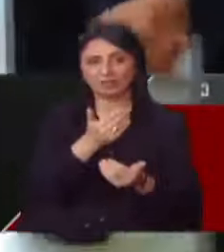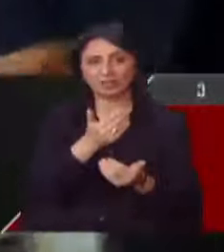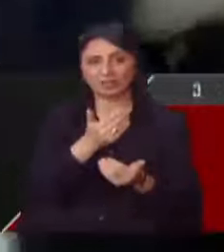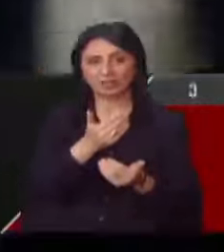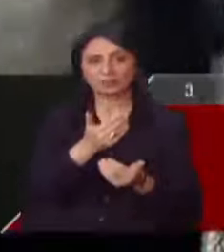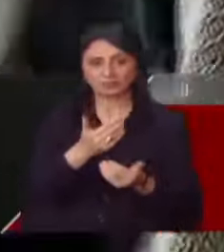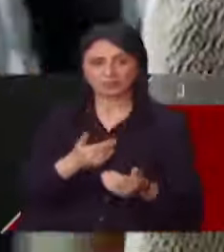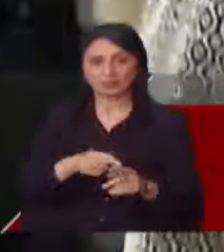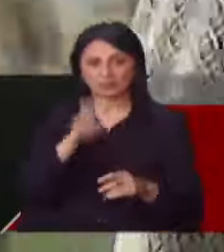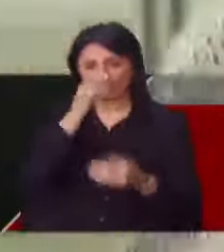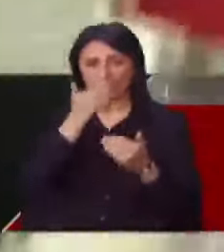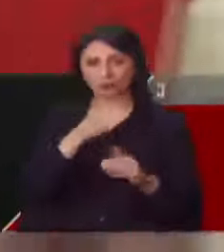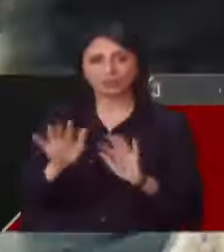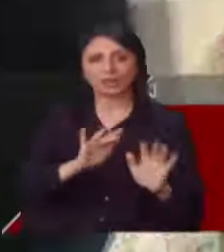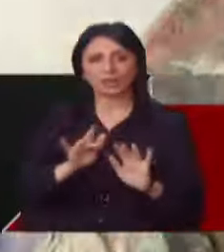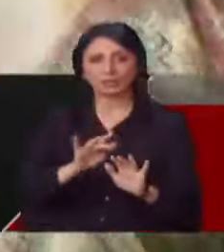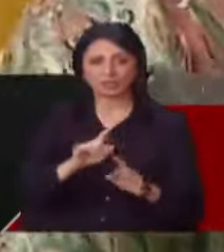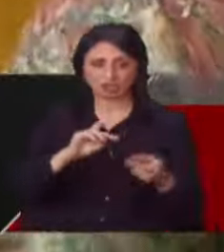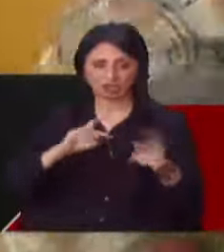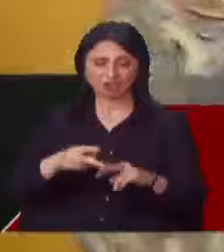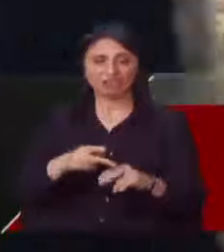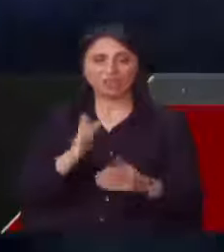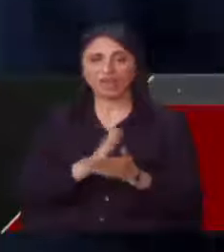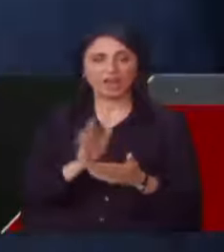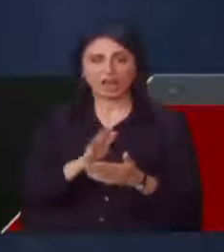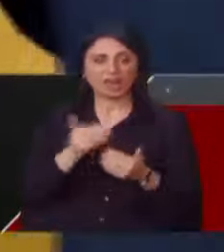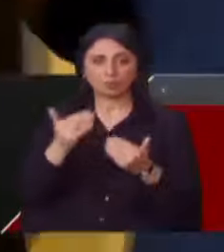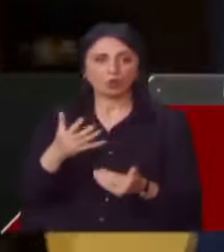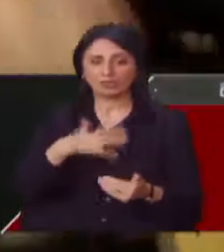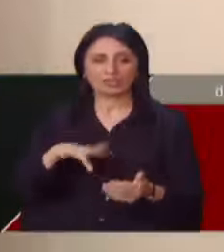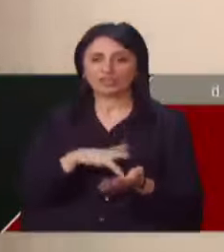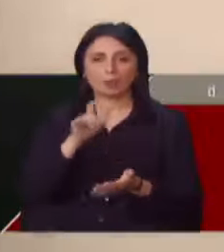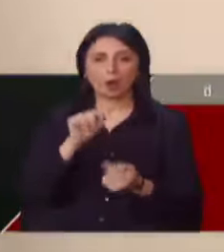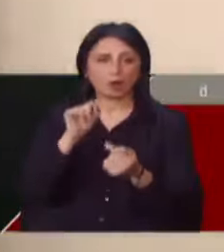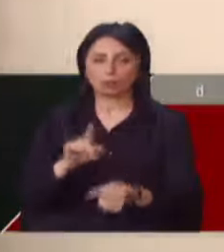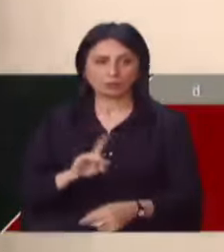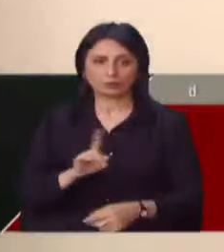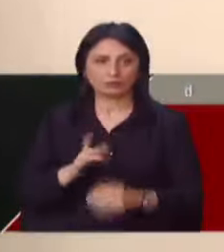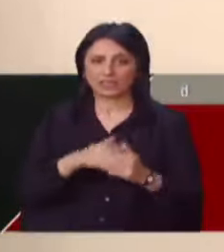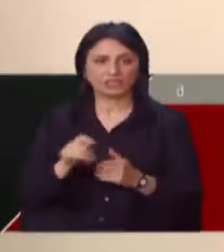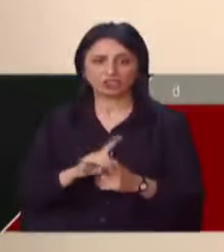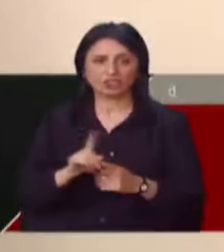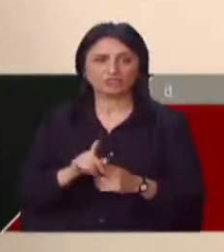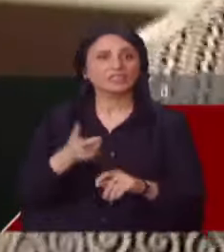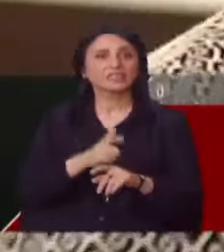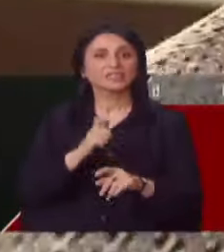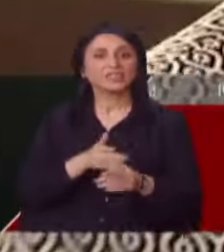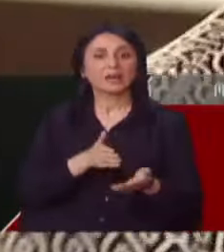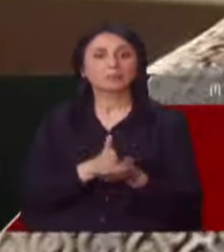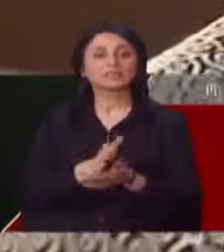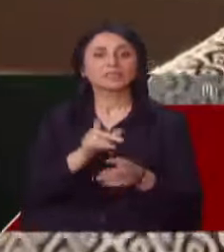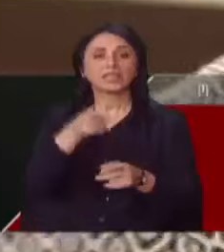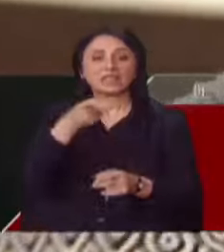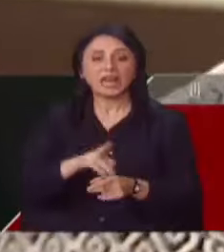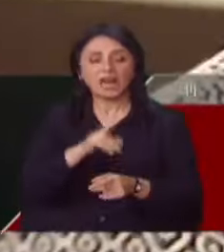არის ხელსაწყო ხელისუფლების ქმედების შესაცვლელად და არ არის განკუთვნილი საქართველოს მოქალაქეების დასასჯელად. ისინი ძალიან